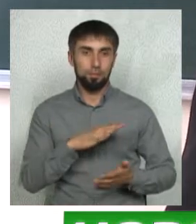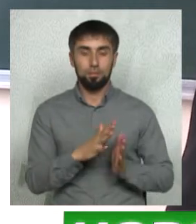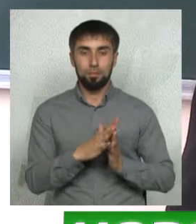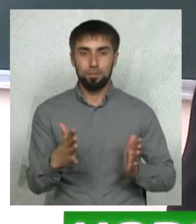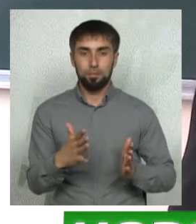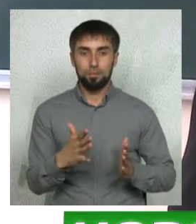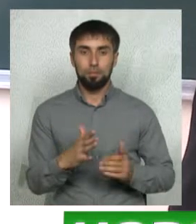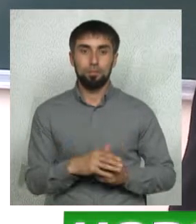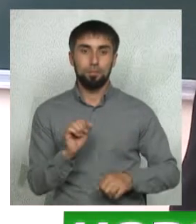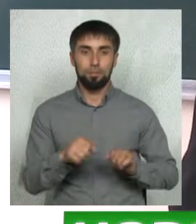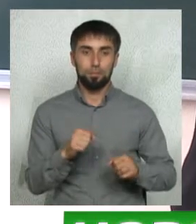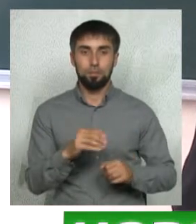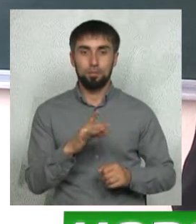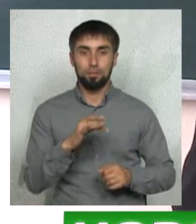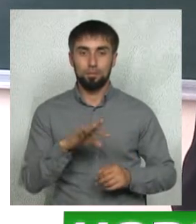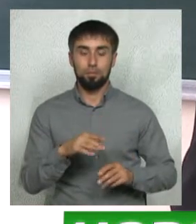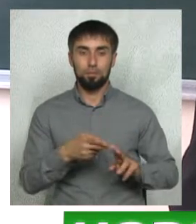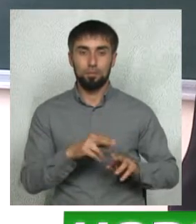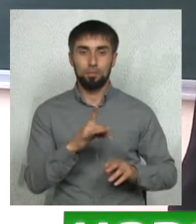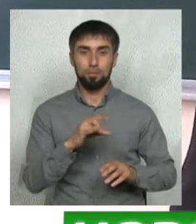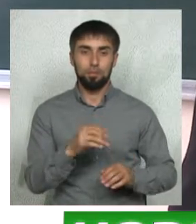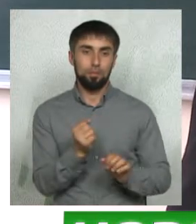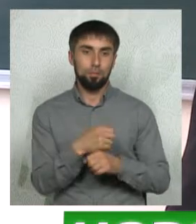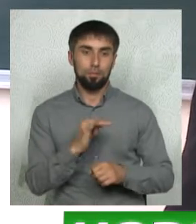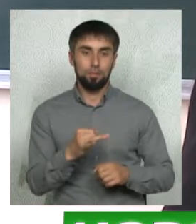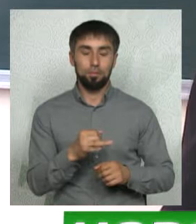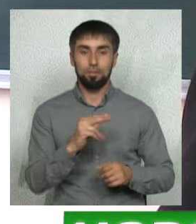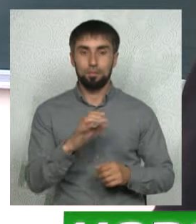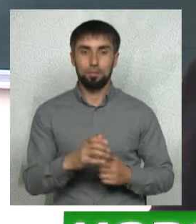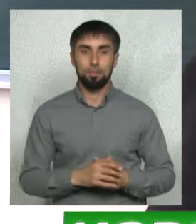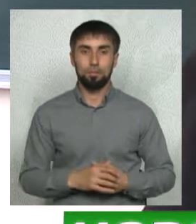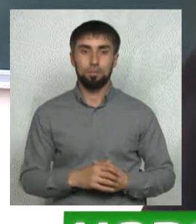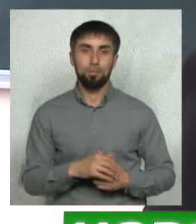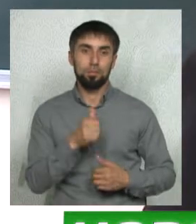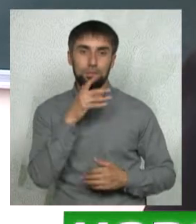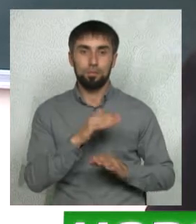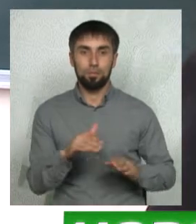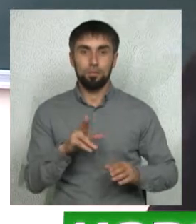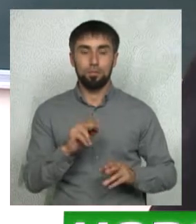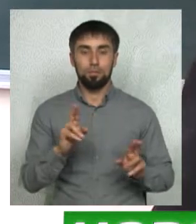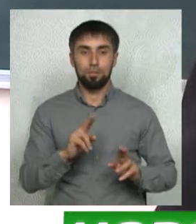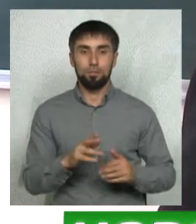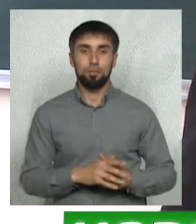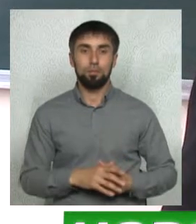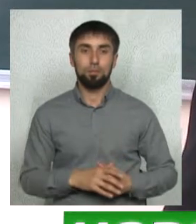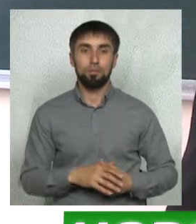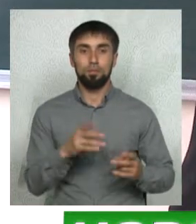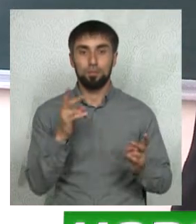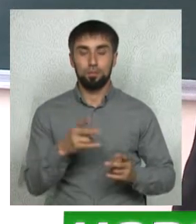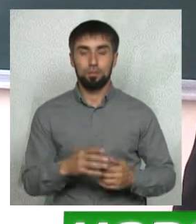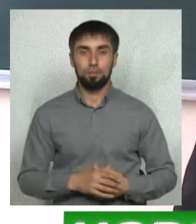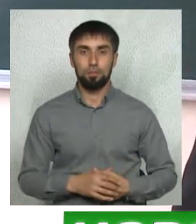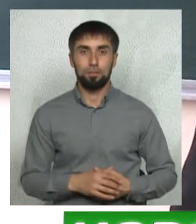больше возможностей, вариант развития травматизма и чрезвычайных ситуаций, в которых дети, как правило, являются